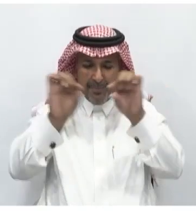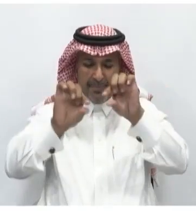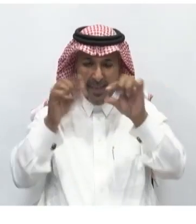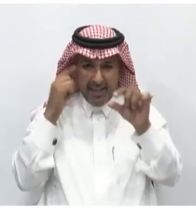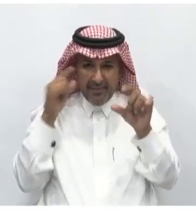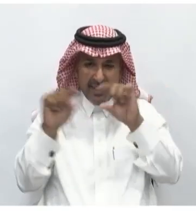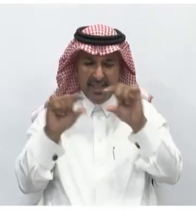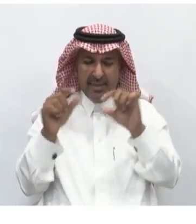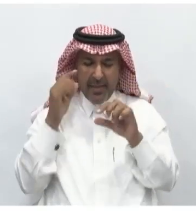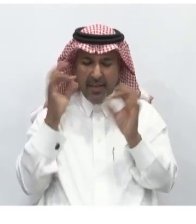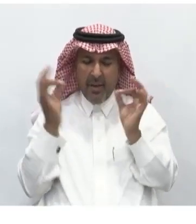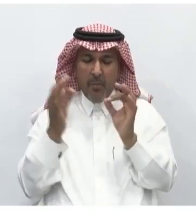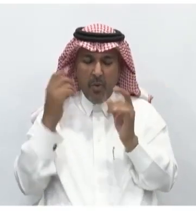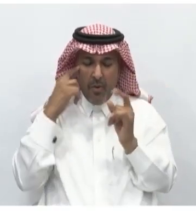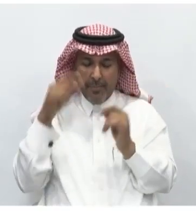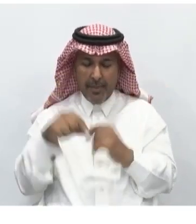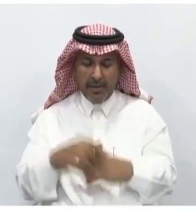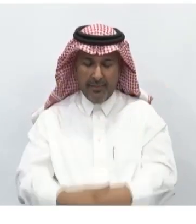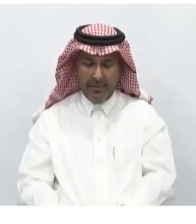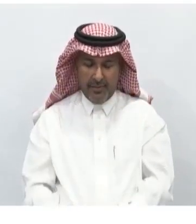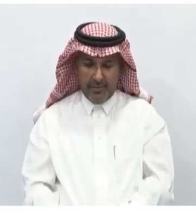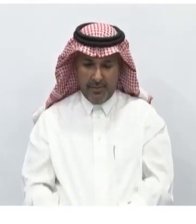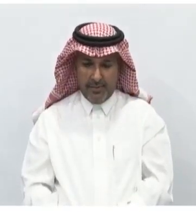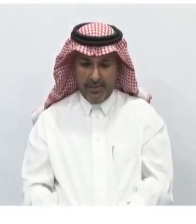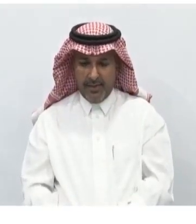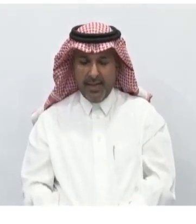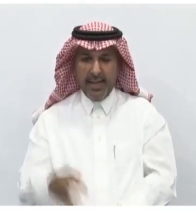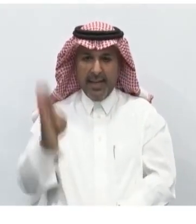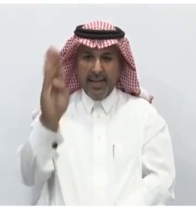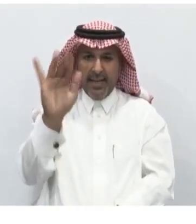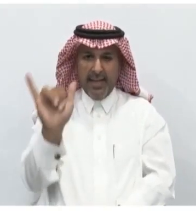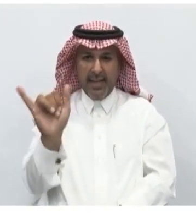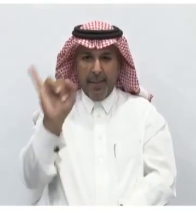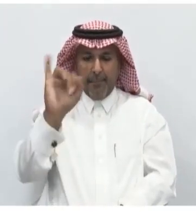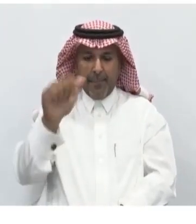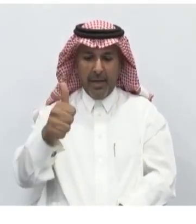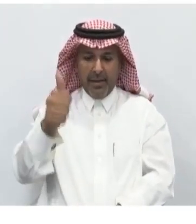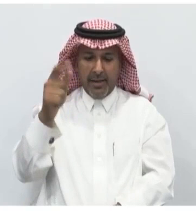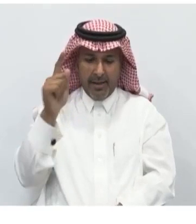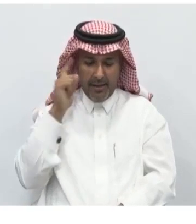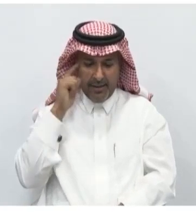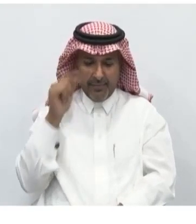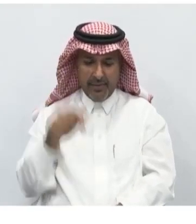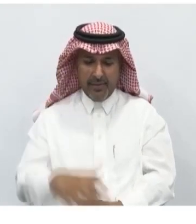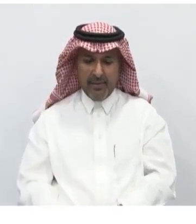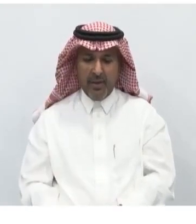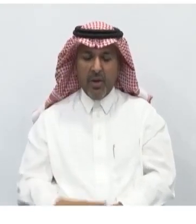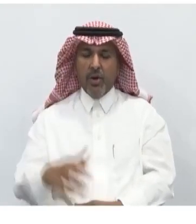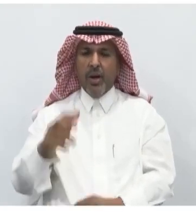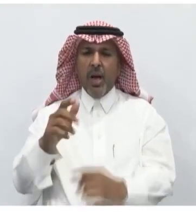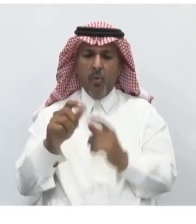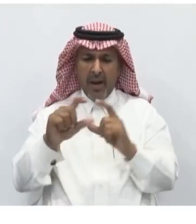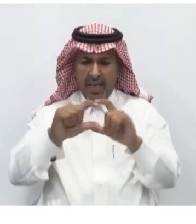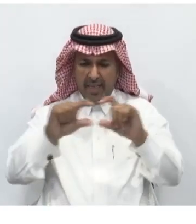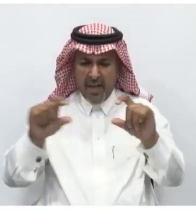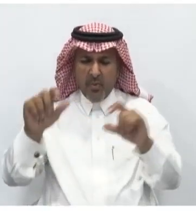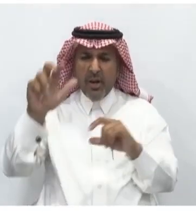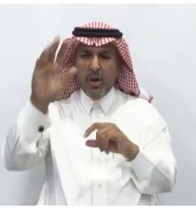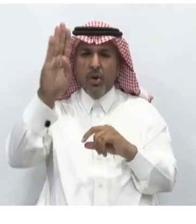الكالسيوم. كلوريد الكالسيوم يكون ثلاثة أملاح مائية. أحادي الماء. ثنائي